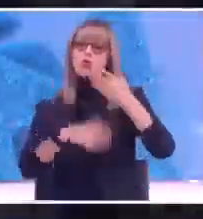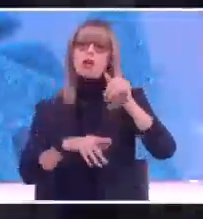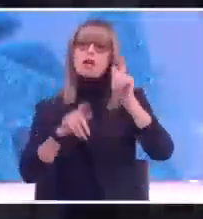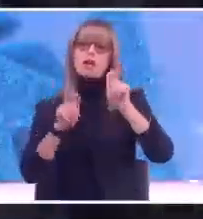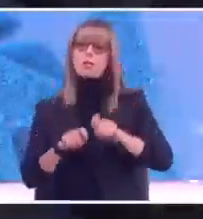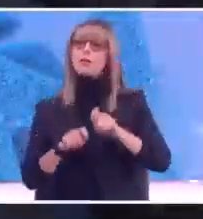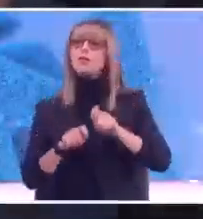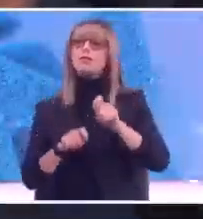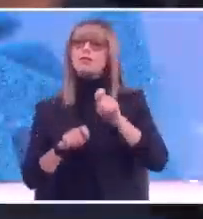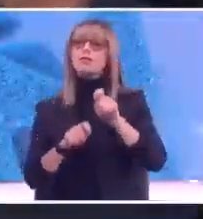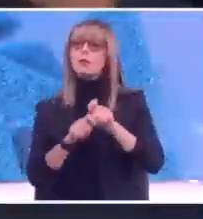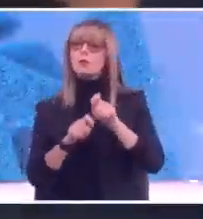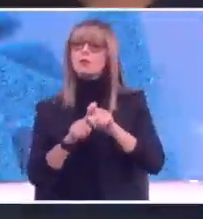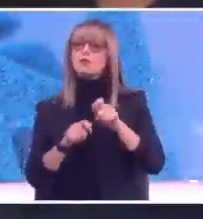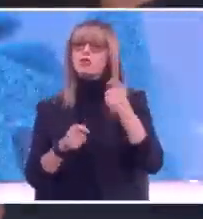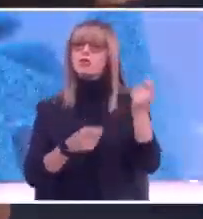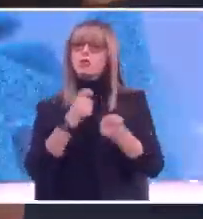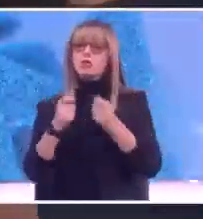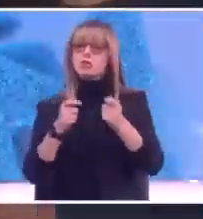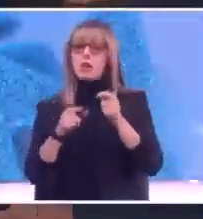yerinde denetledi.